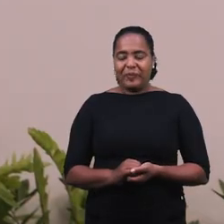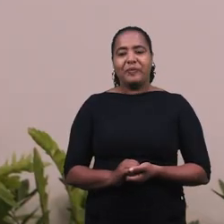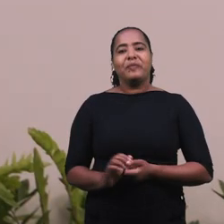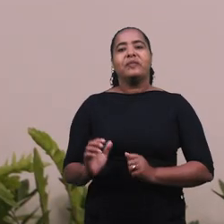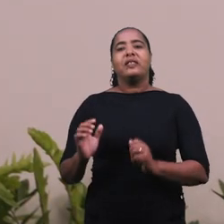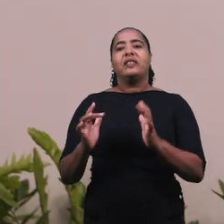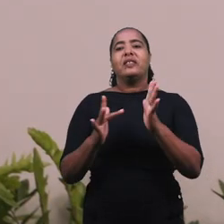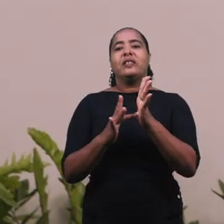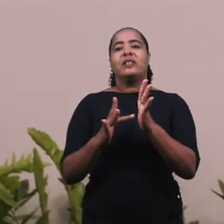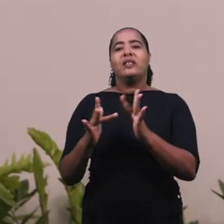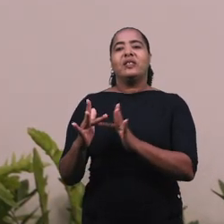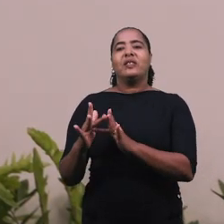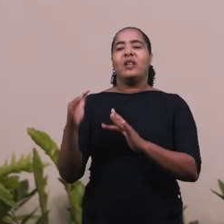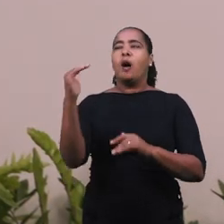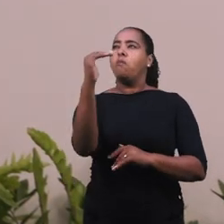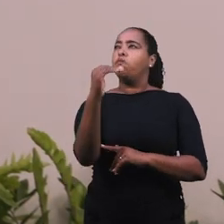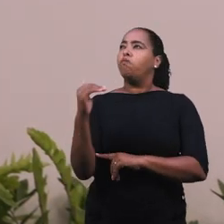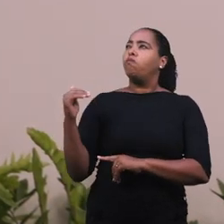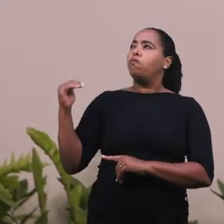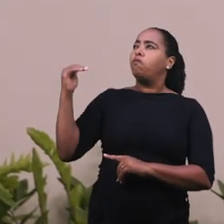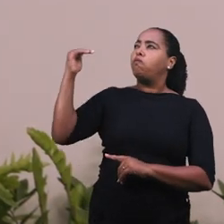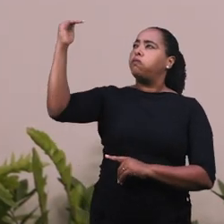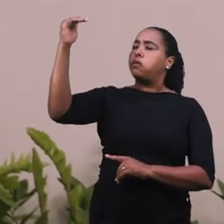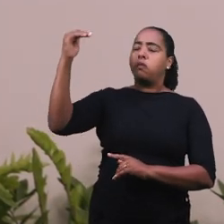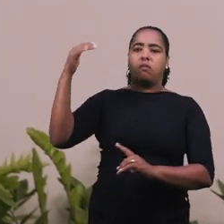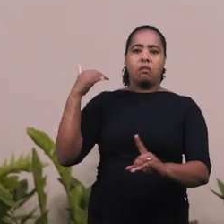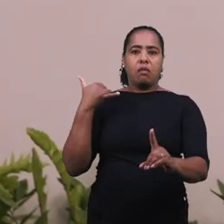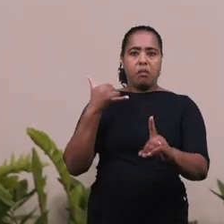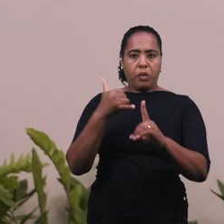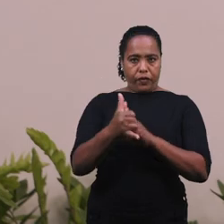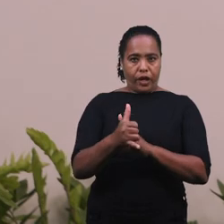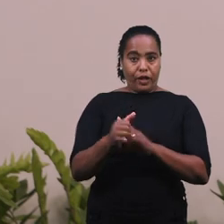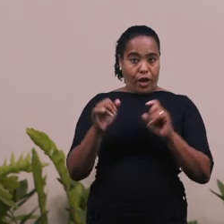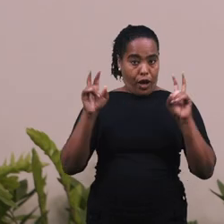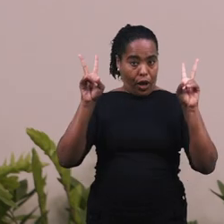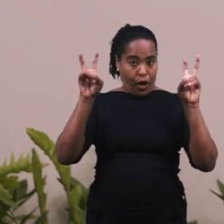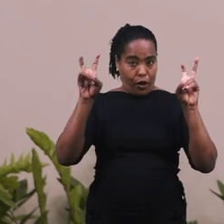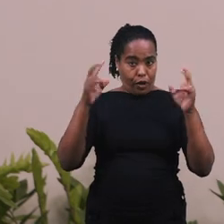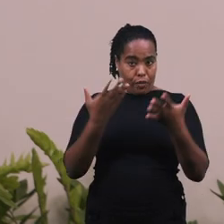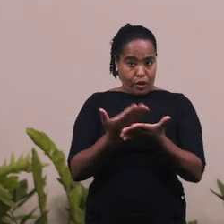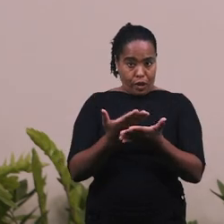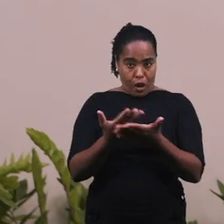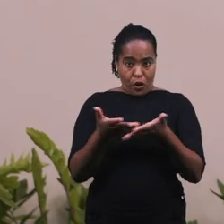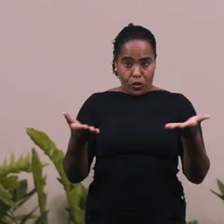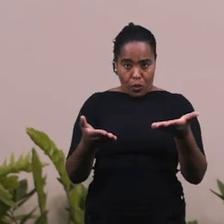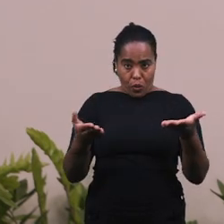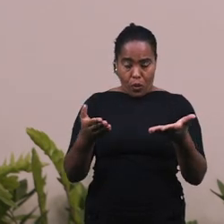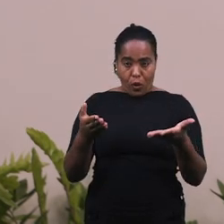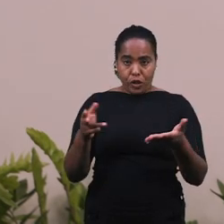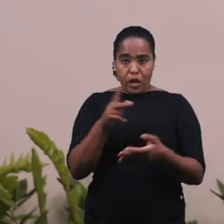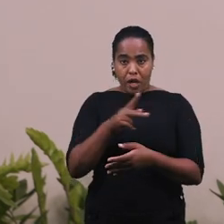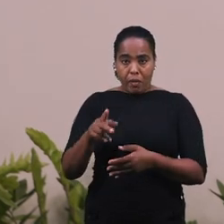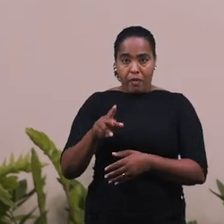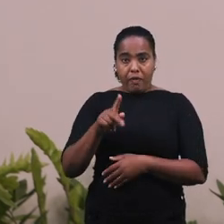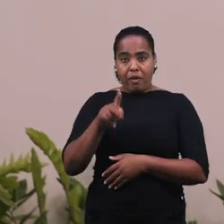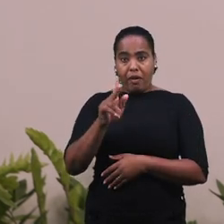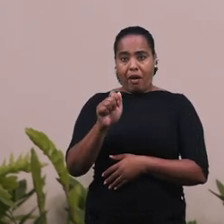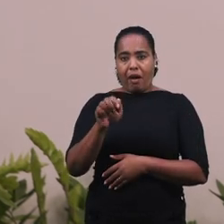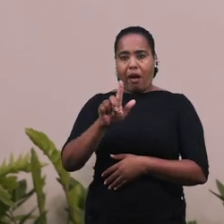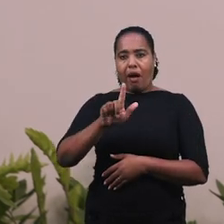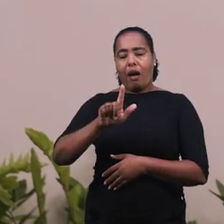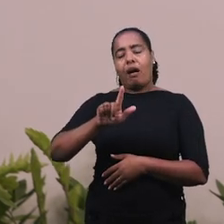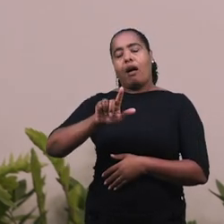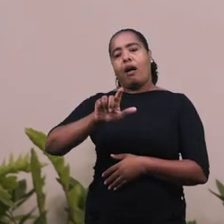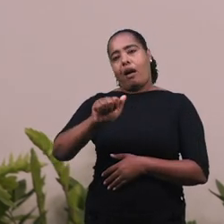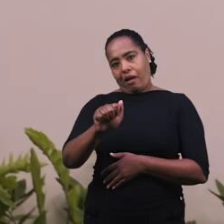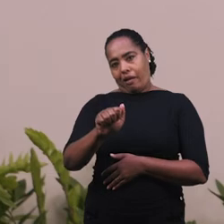sont de tous les prophètes. Ça, c'est la thématique de l'étude d'aujourd'hui de la professeure Carla Figueiredo pour les enfants intermédiaires et adolescents. Nous